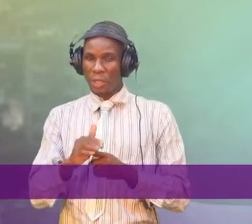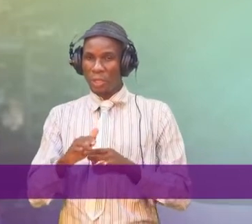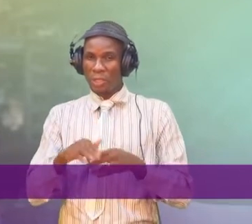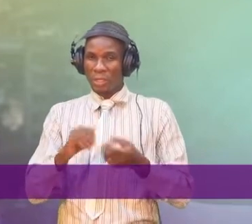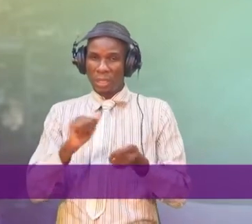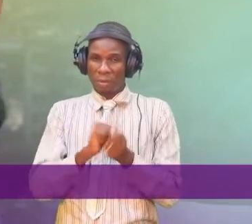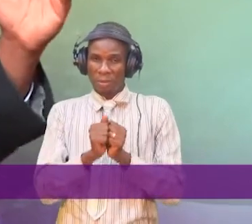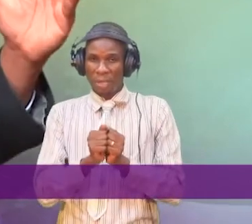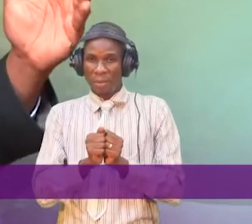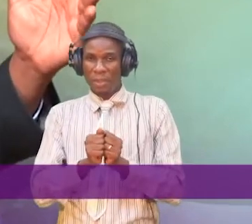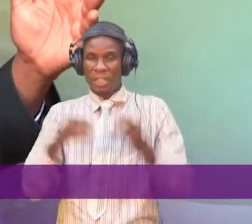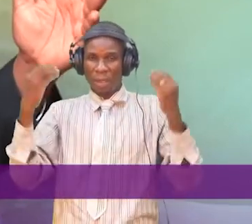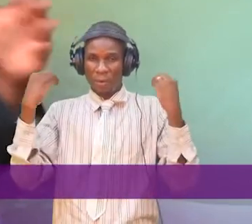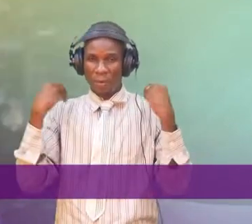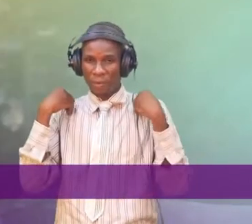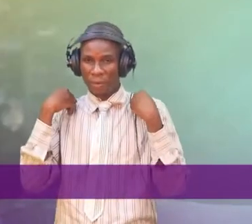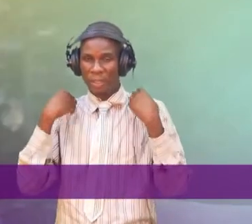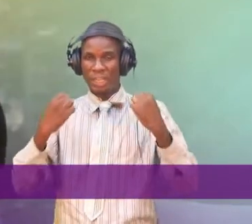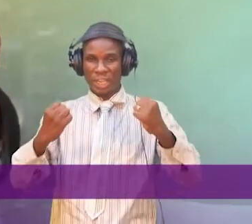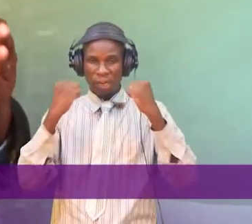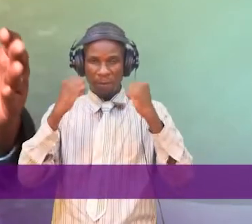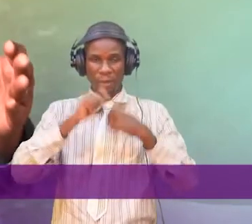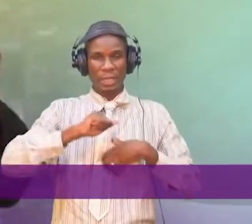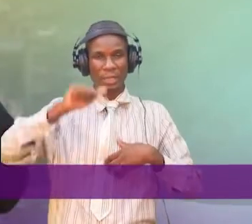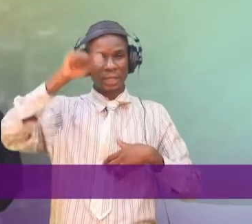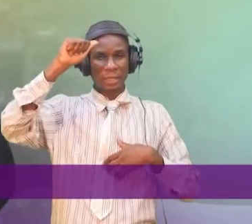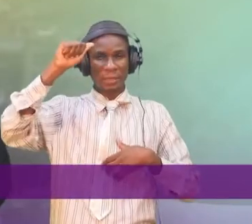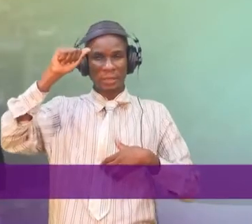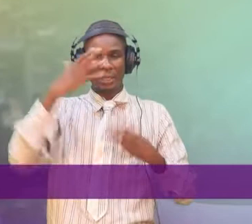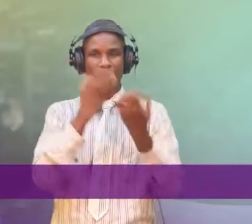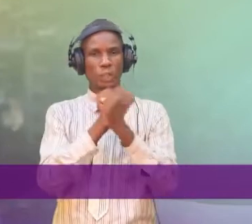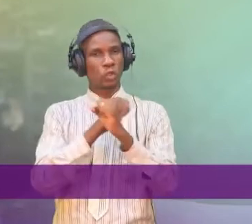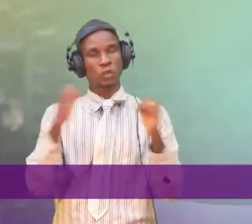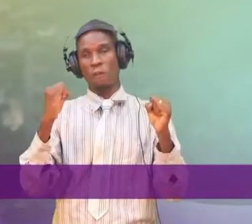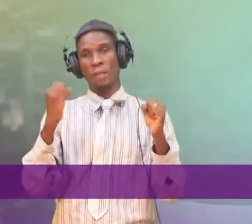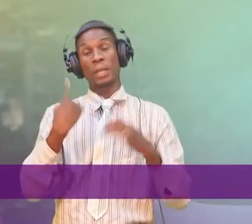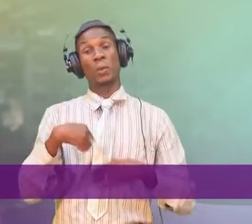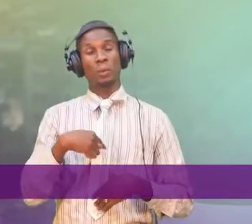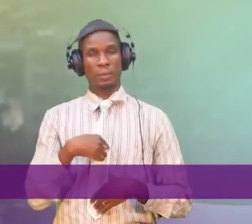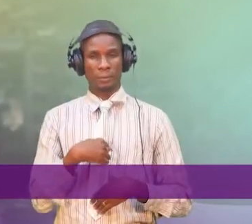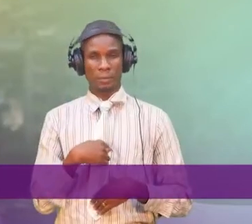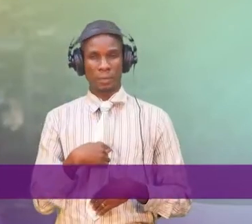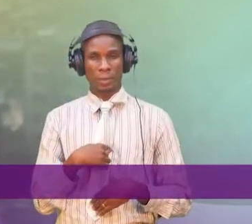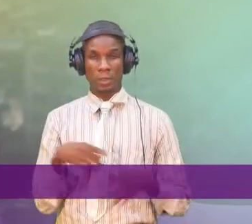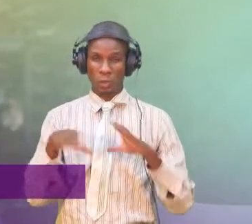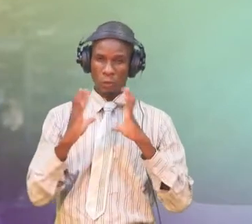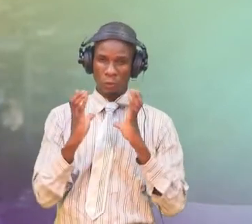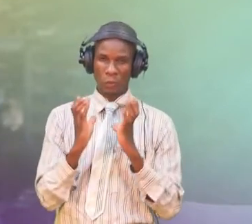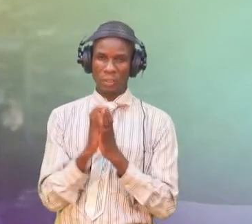bomoto na ye na lolenge penze ya monene na nzela ya mosala na ye ya